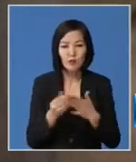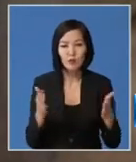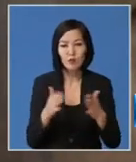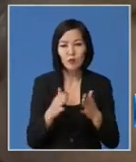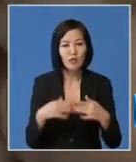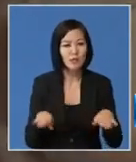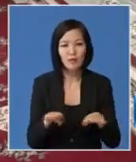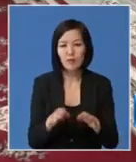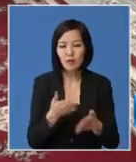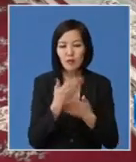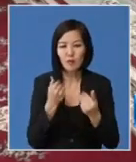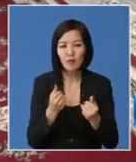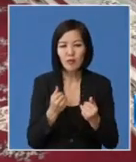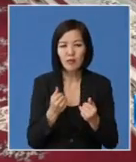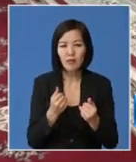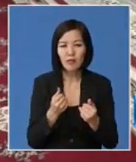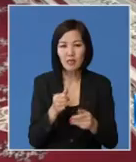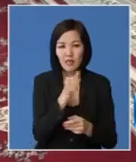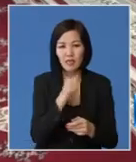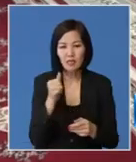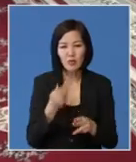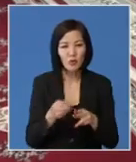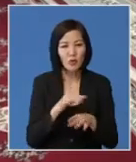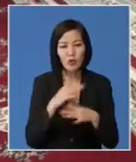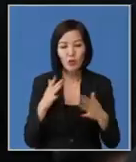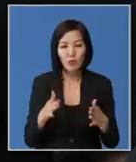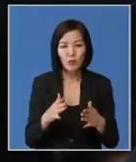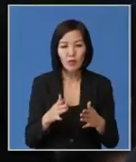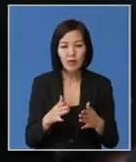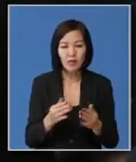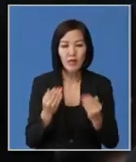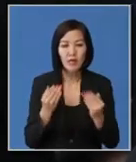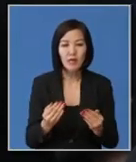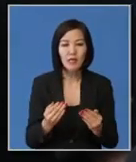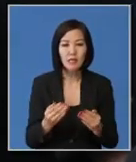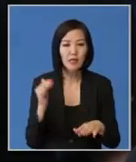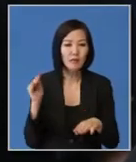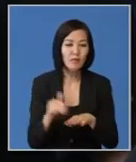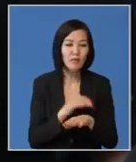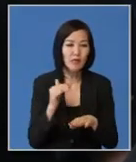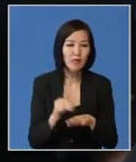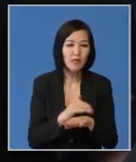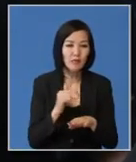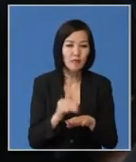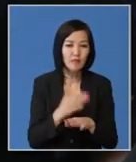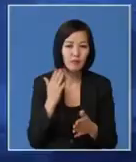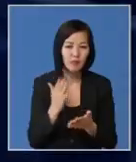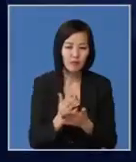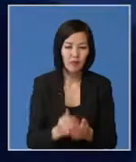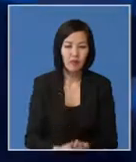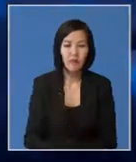кәрі көздердің аржағында айтылмаған сыр көп. Оған жанаса кірпік ұшынан мейірім шуағы да төгіліп